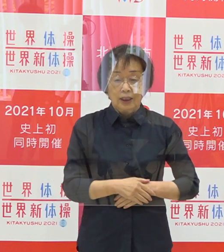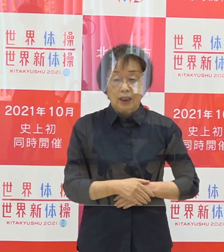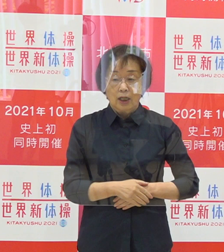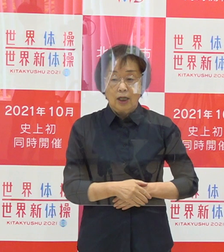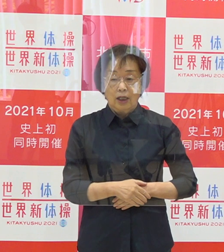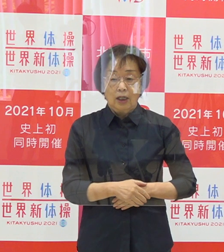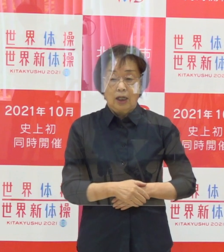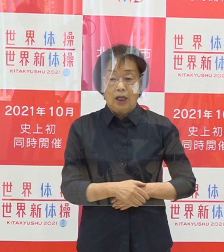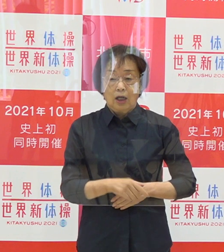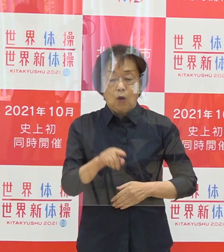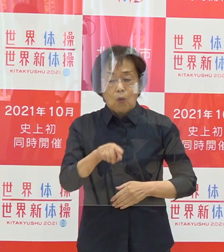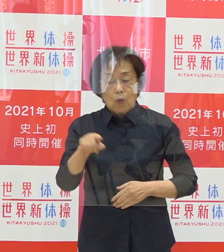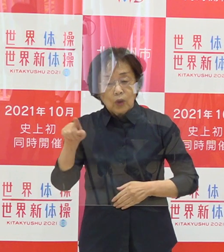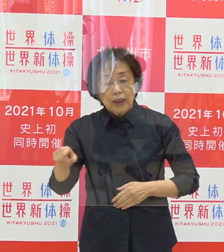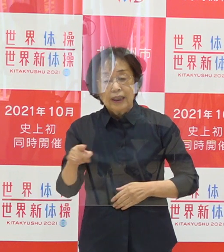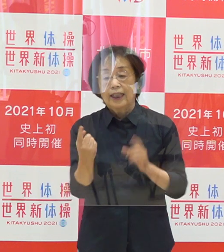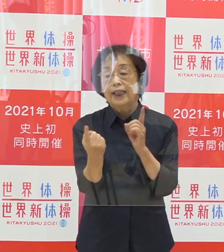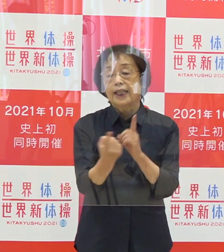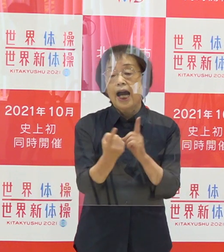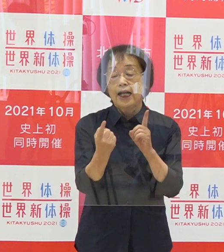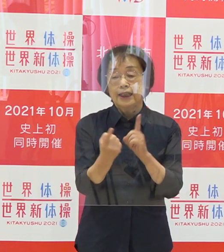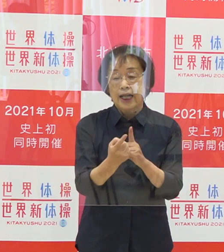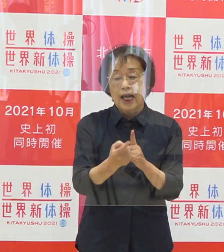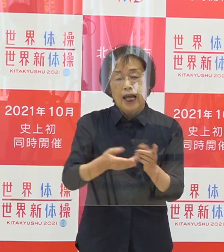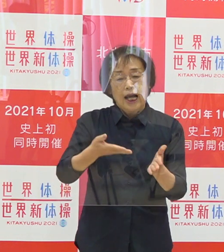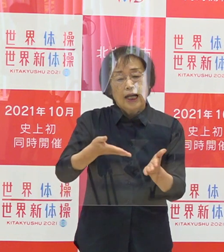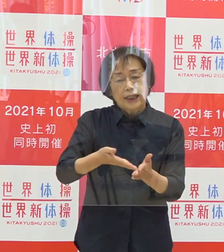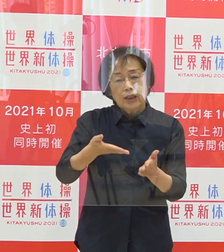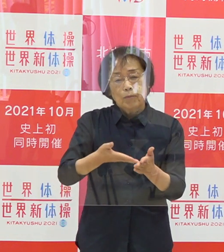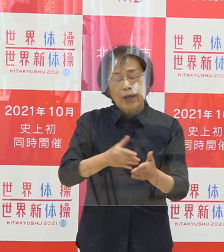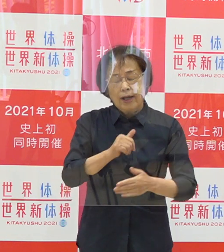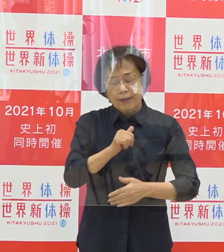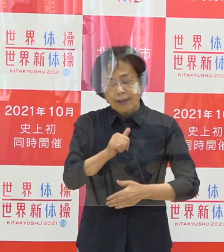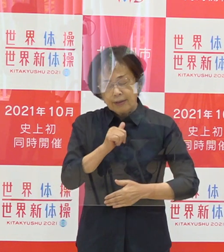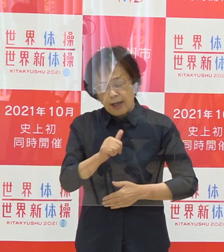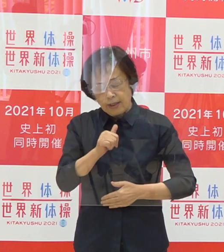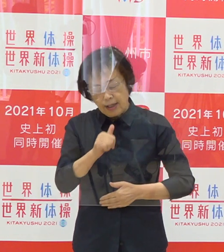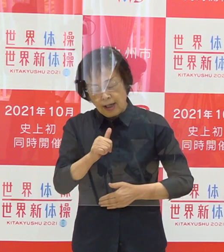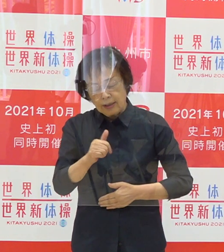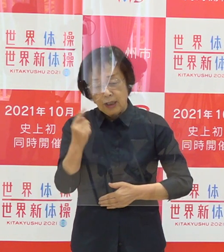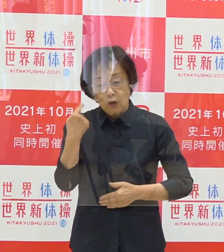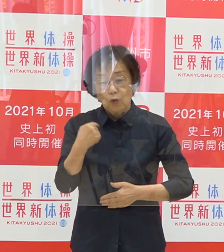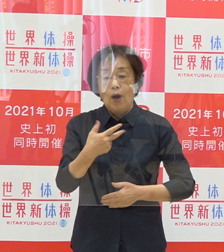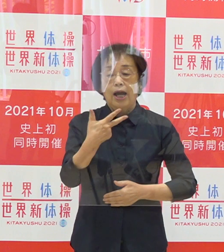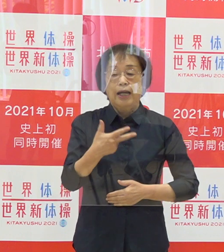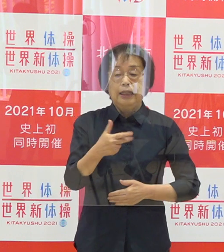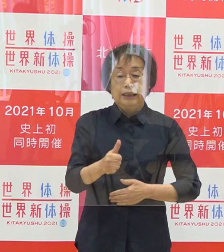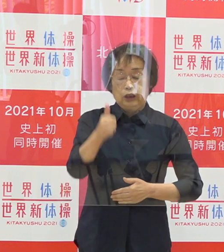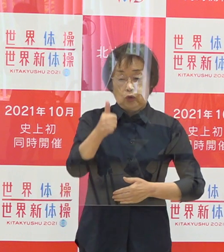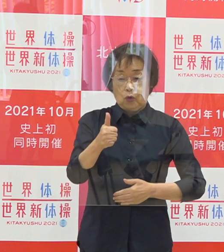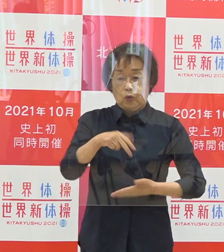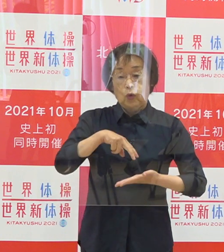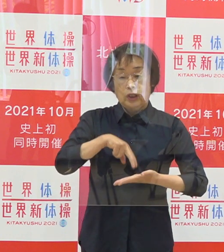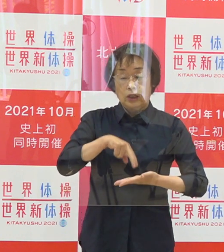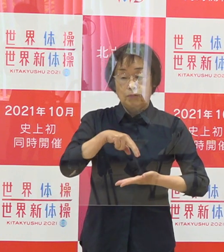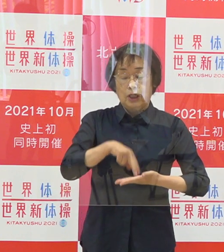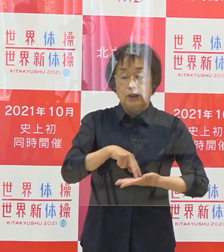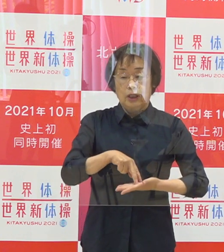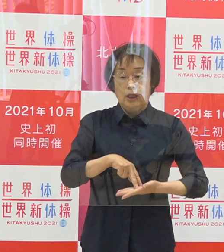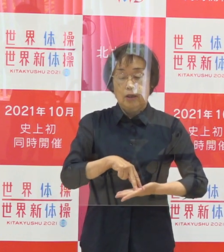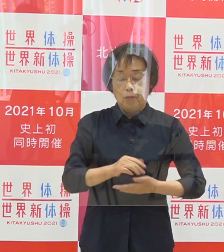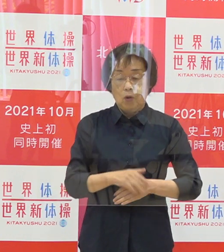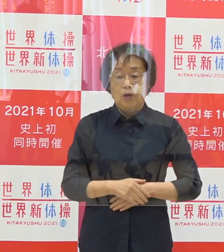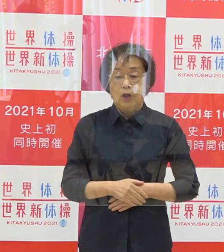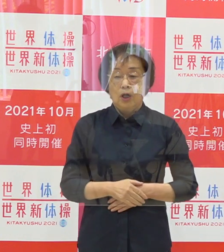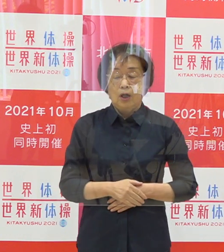か十分な説明というものが少ないというご意見が出ていることは市長としても重く受け止めたいと思います。